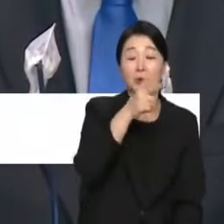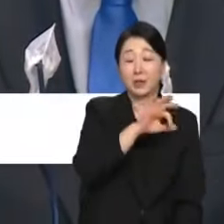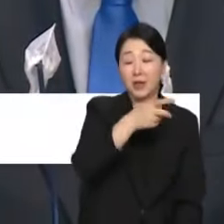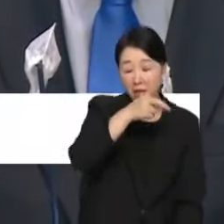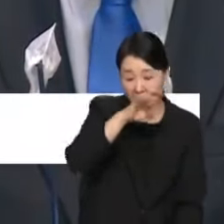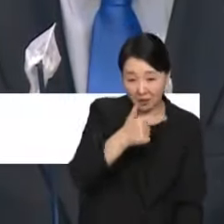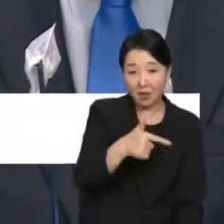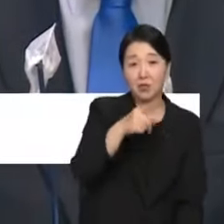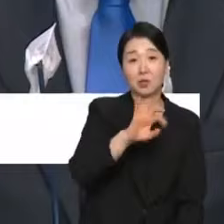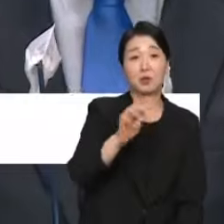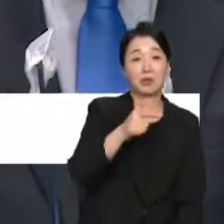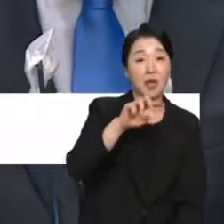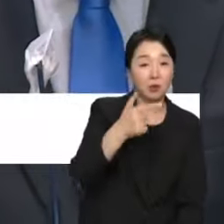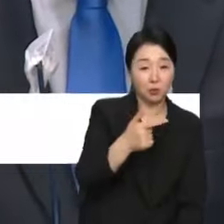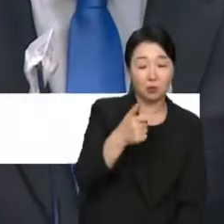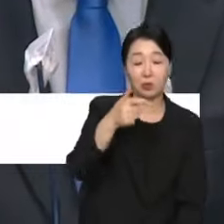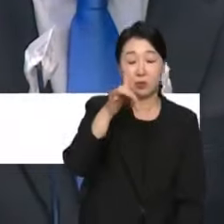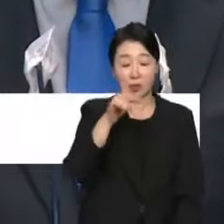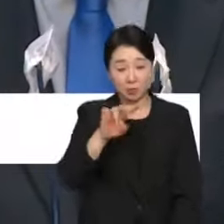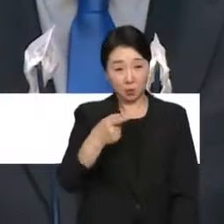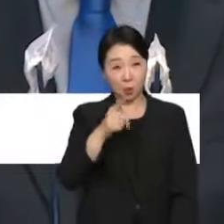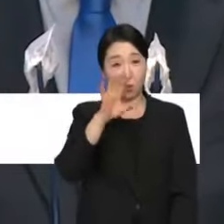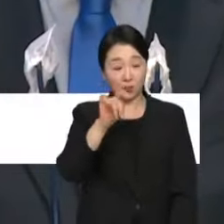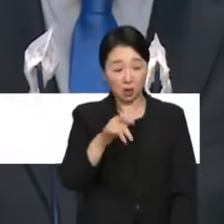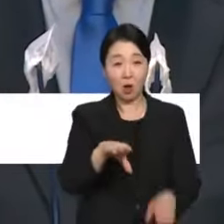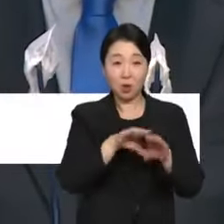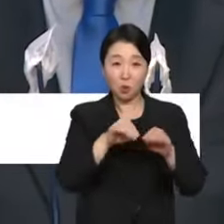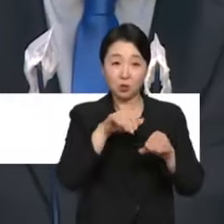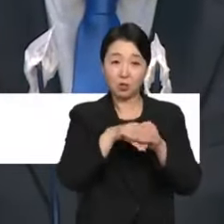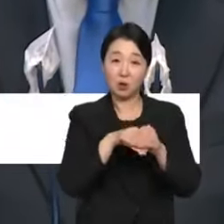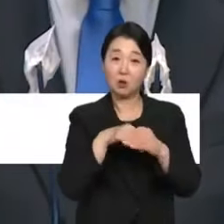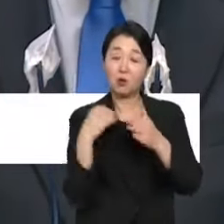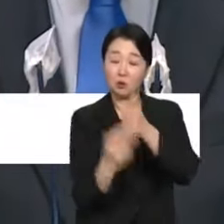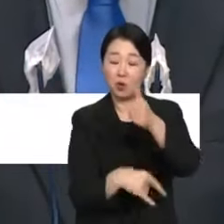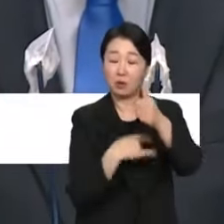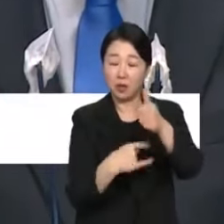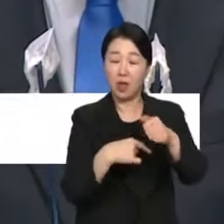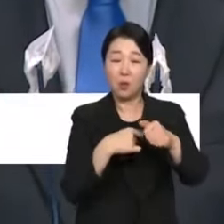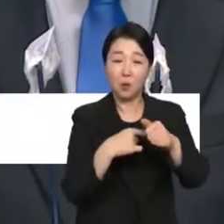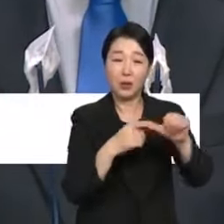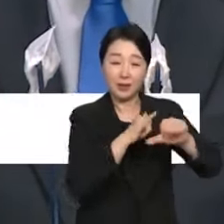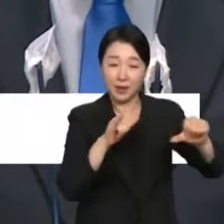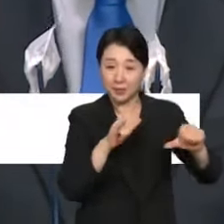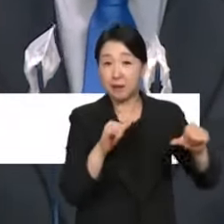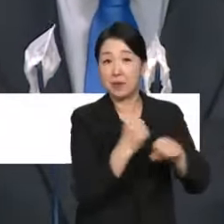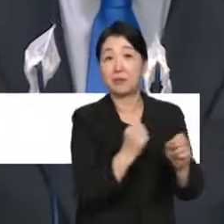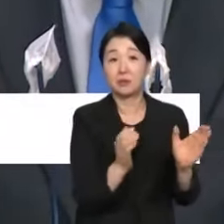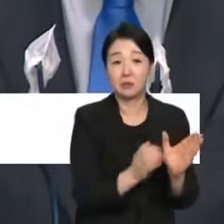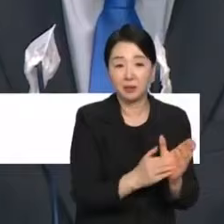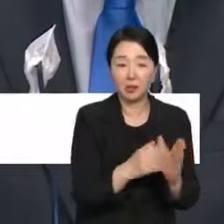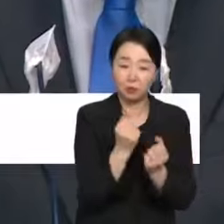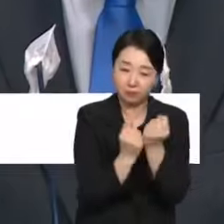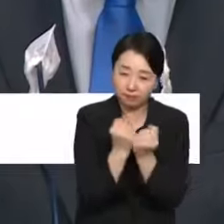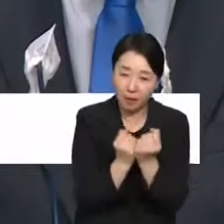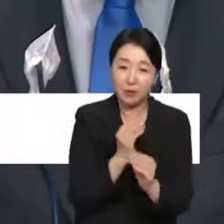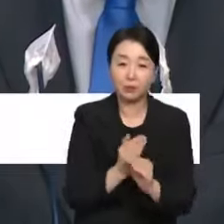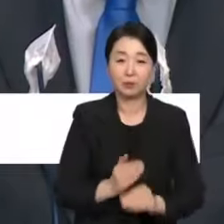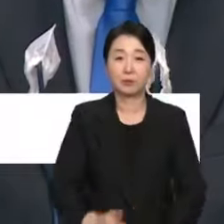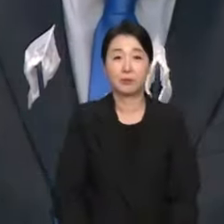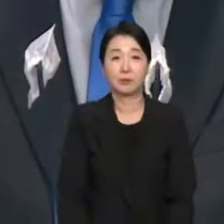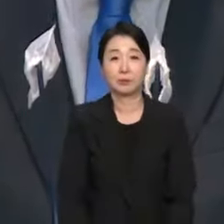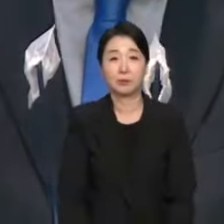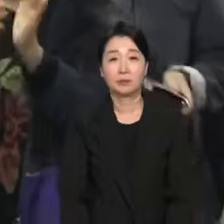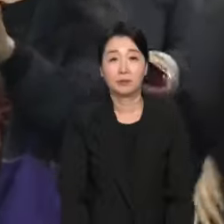총리에 임종석 전 실장까지 공동선대위원장을 맡는 용광로 선대위를 구상하고 설득에 나선 것으로